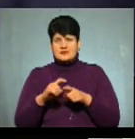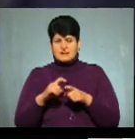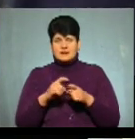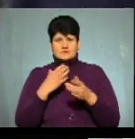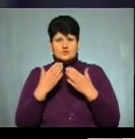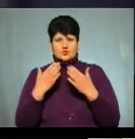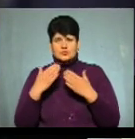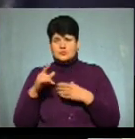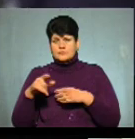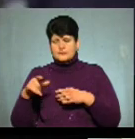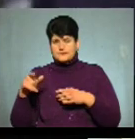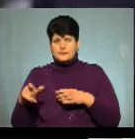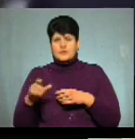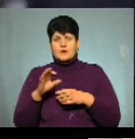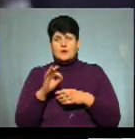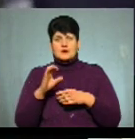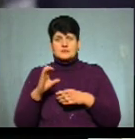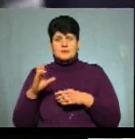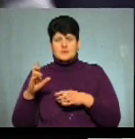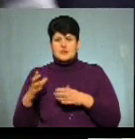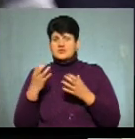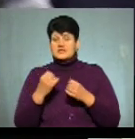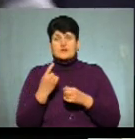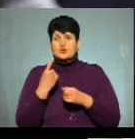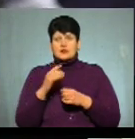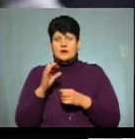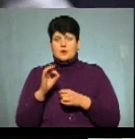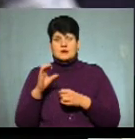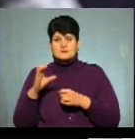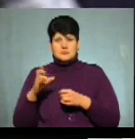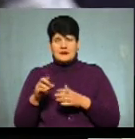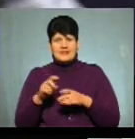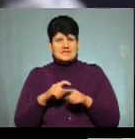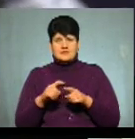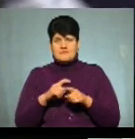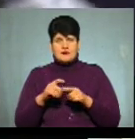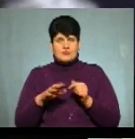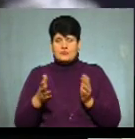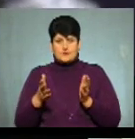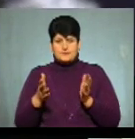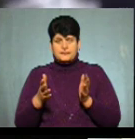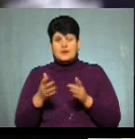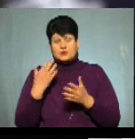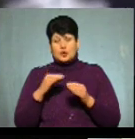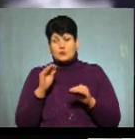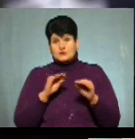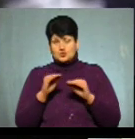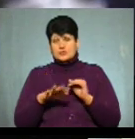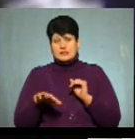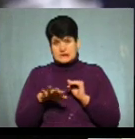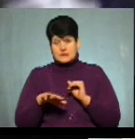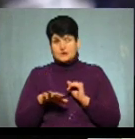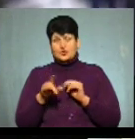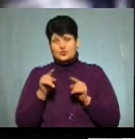спілкуючись з мешканців. По ОСББ ще жодне ОСББ не заварювало контейнерні майданчики. Але коли облаштуються на території,